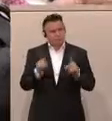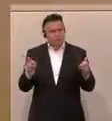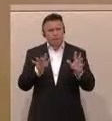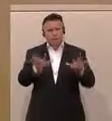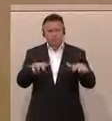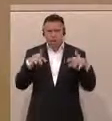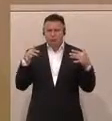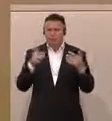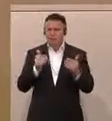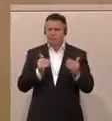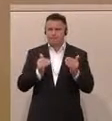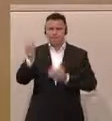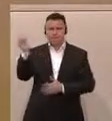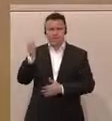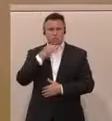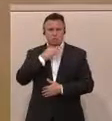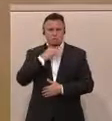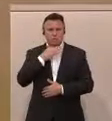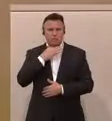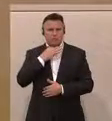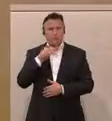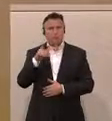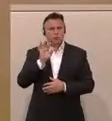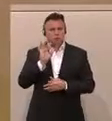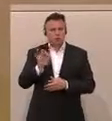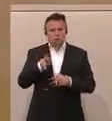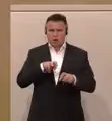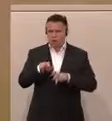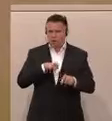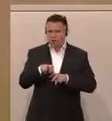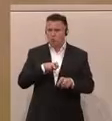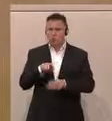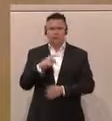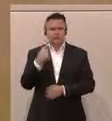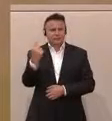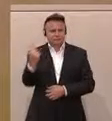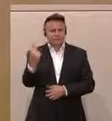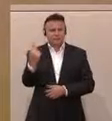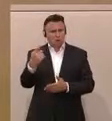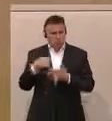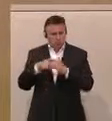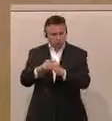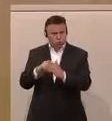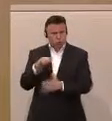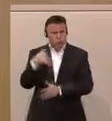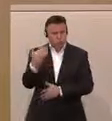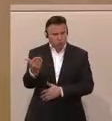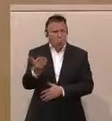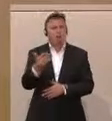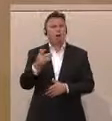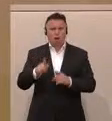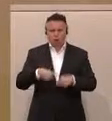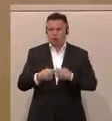Parlament eine Mehrheit findet, eine Regierung zu unterstützen, dann kann diese mit dieser Unterstützung